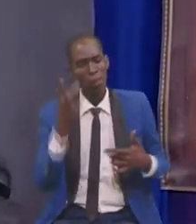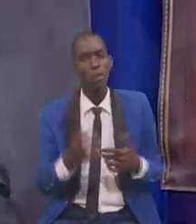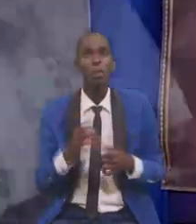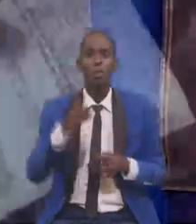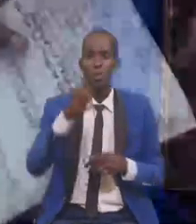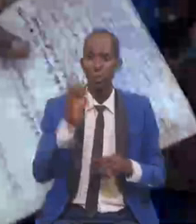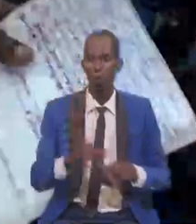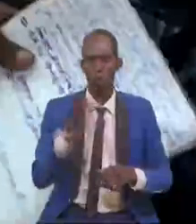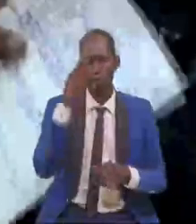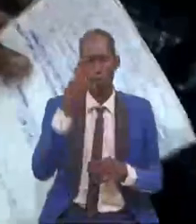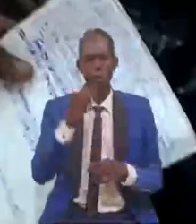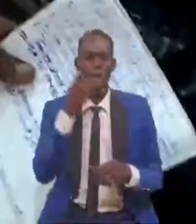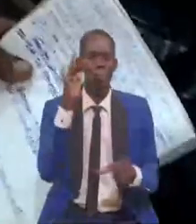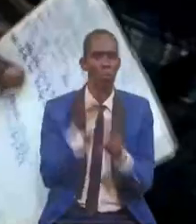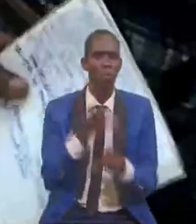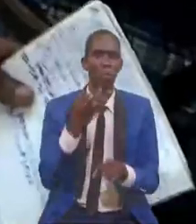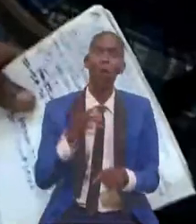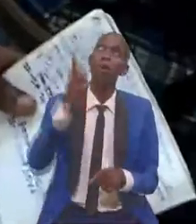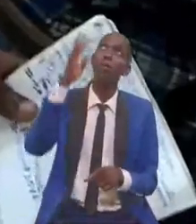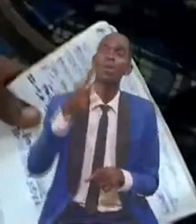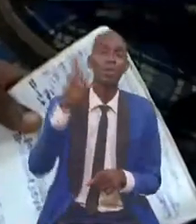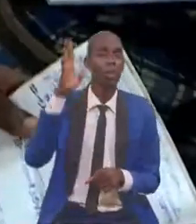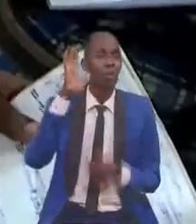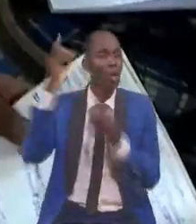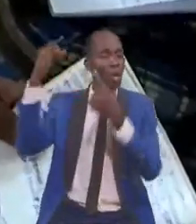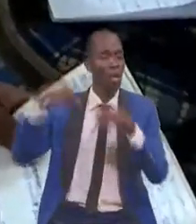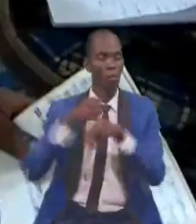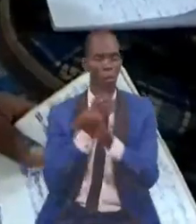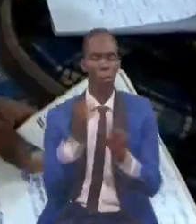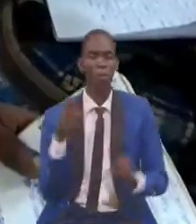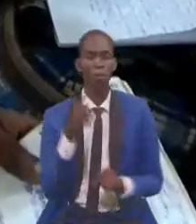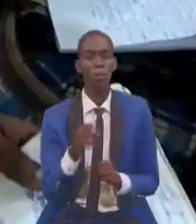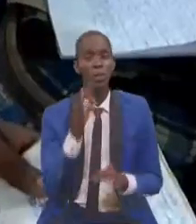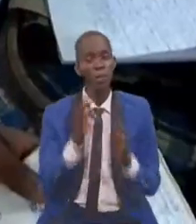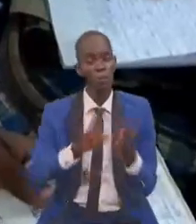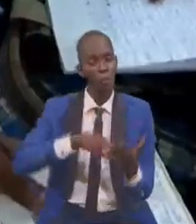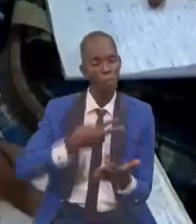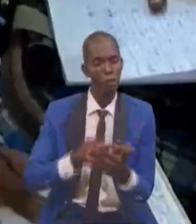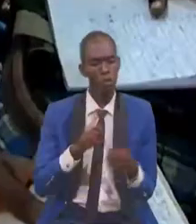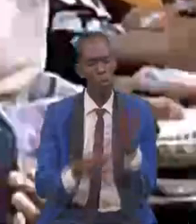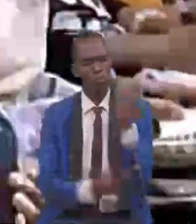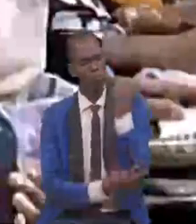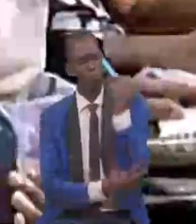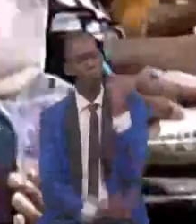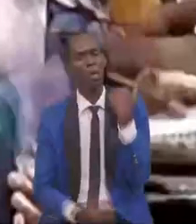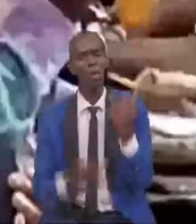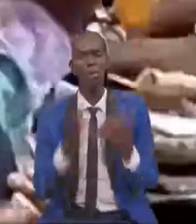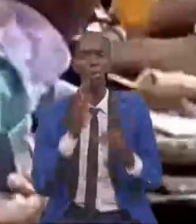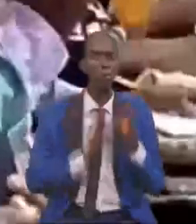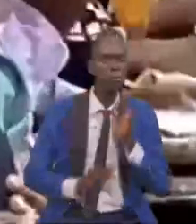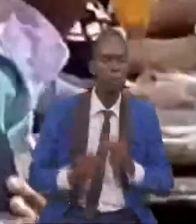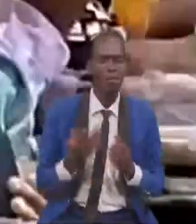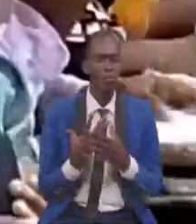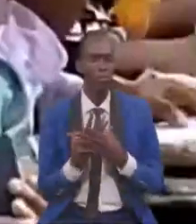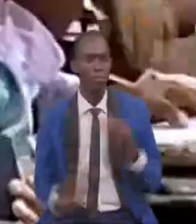tombez dans l'infirmité, vous devez connaître la promesse de Dieu, il viendra vous sauver. Lorsque vous tombez dans la pauvreté, dans